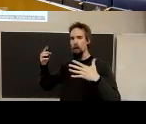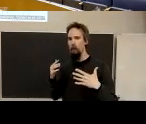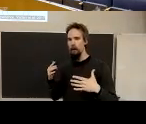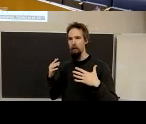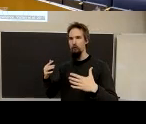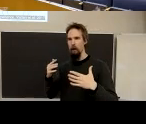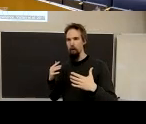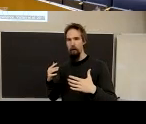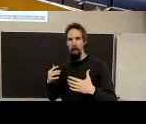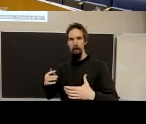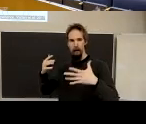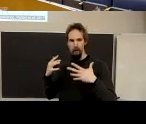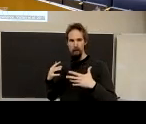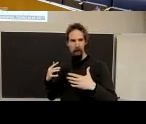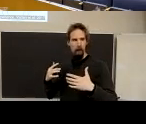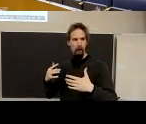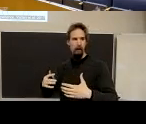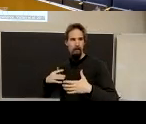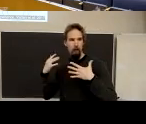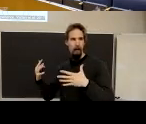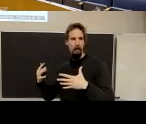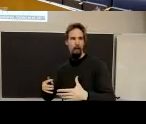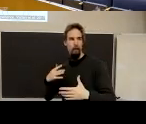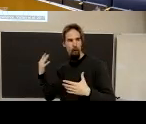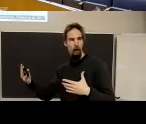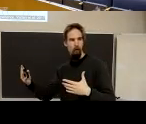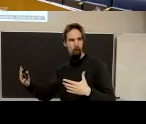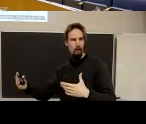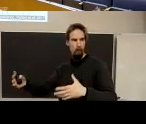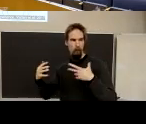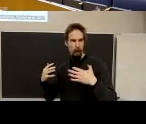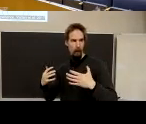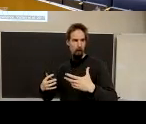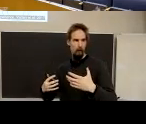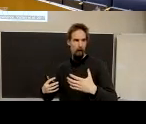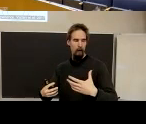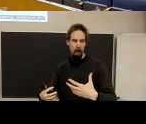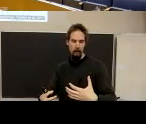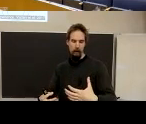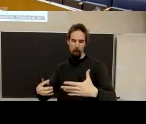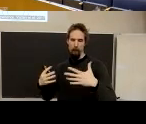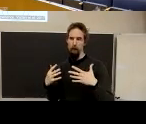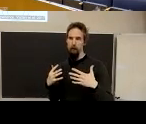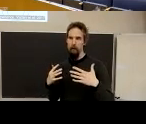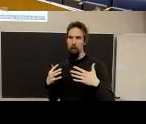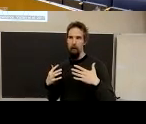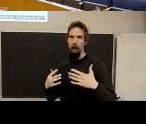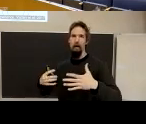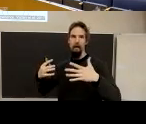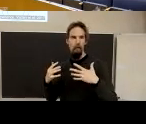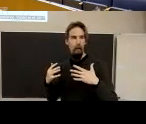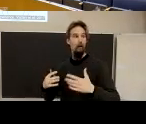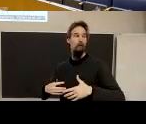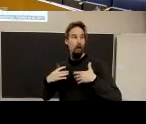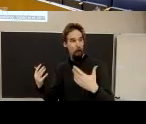kyvyksi kontekstualisoida itse itsen ylittäviin kokonaisuuksiin. Me voidaan katsoa ikään kuin kokea